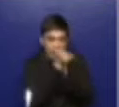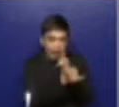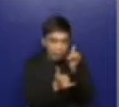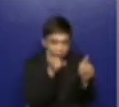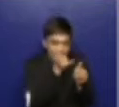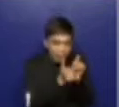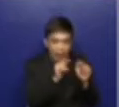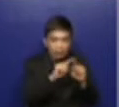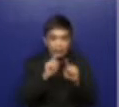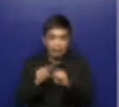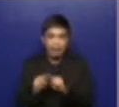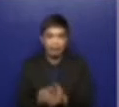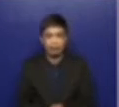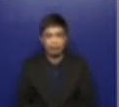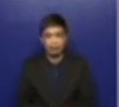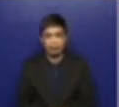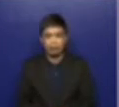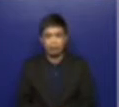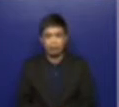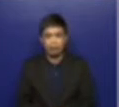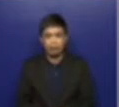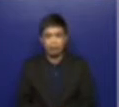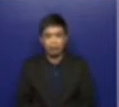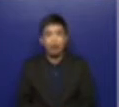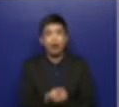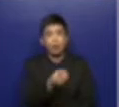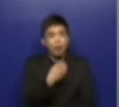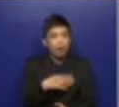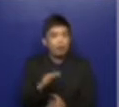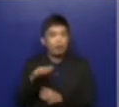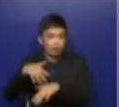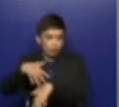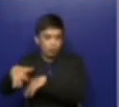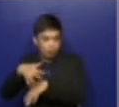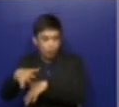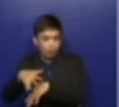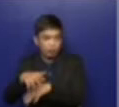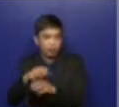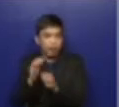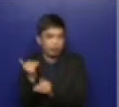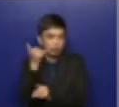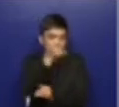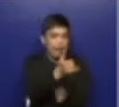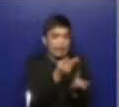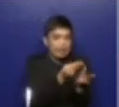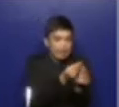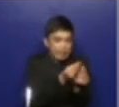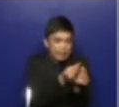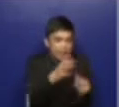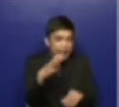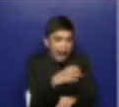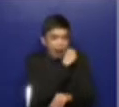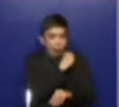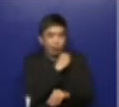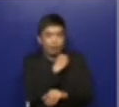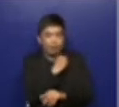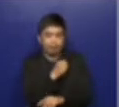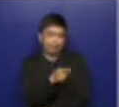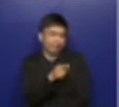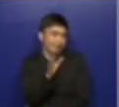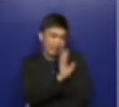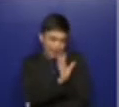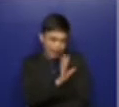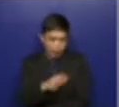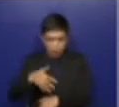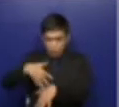กองท่านก็ตั้งโจทย์ไว้แล้วประชาชนรุกที่ดินอันนี้ผมเป็นห่วงว่ากับทบทวนใหม่อย่าไป